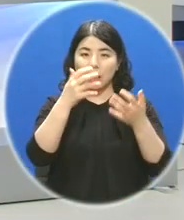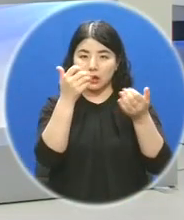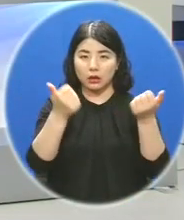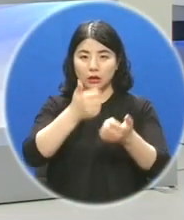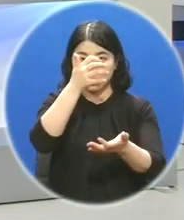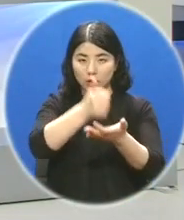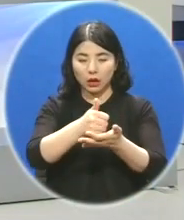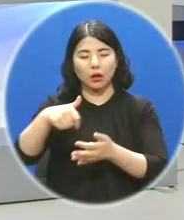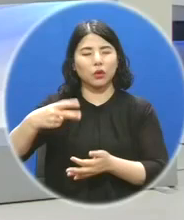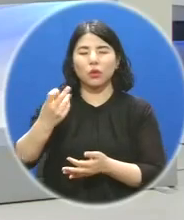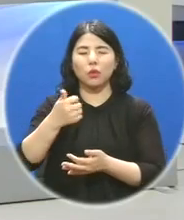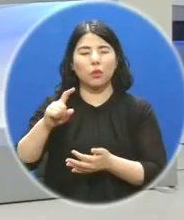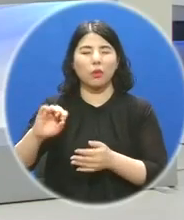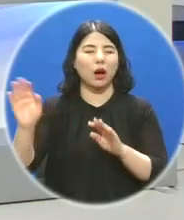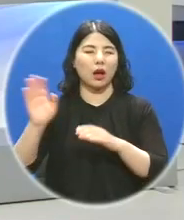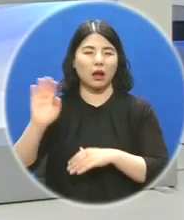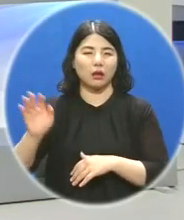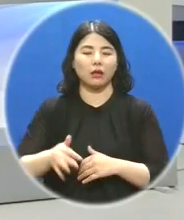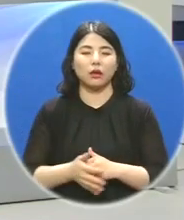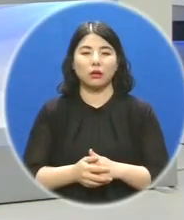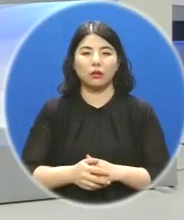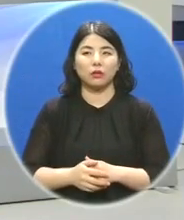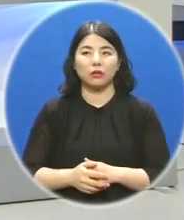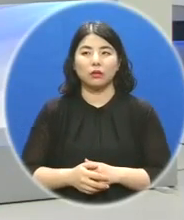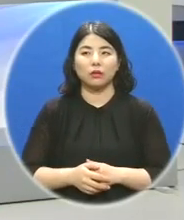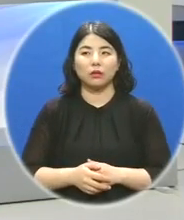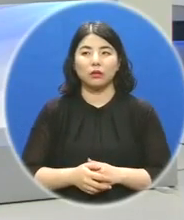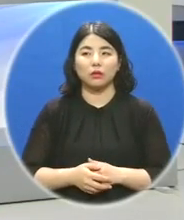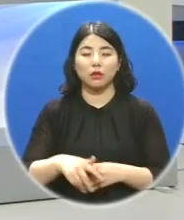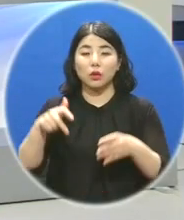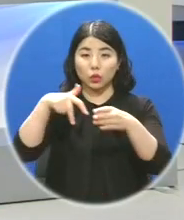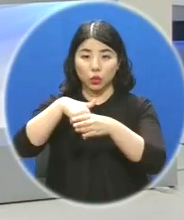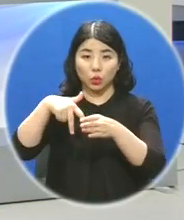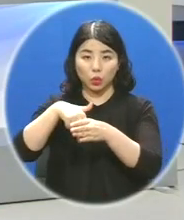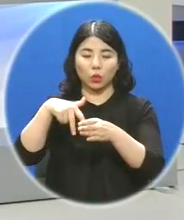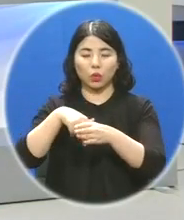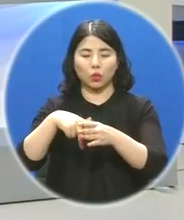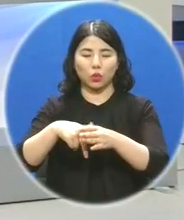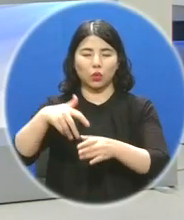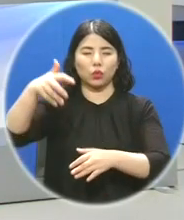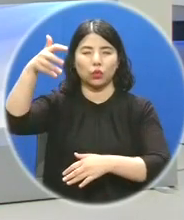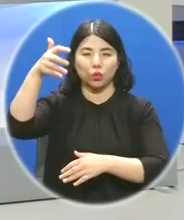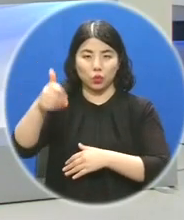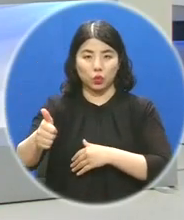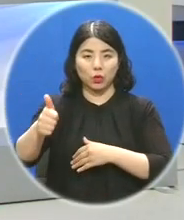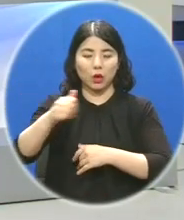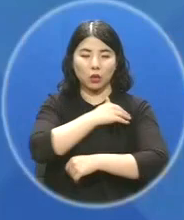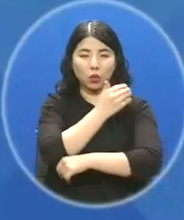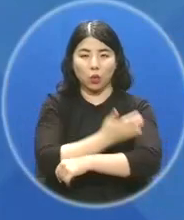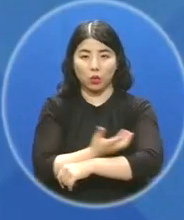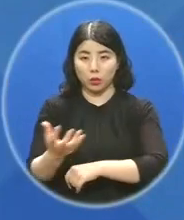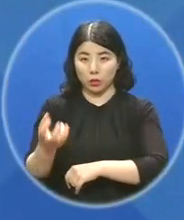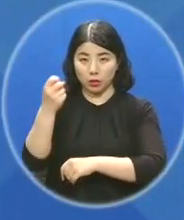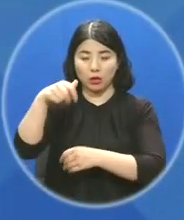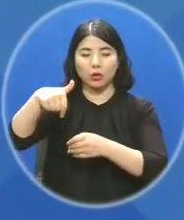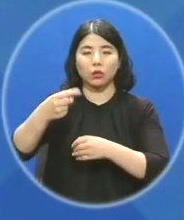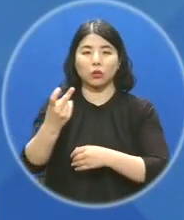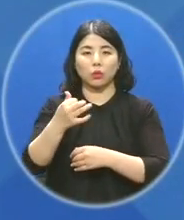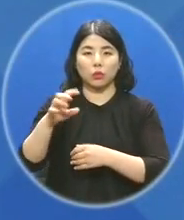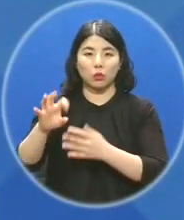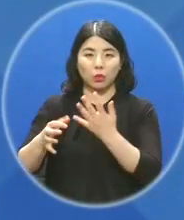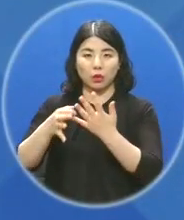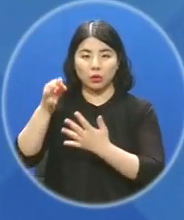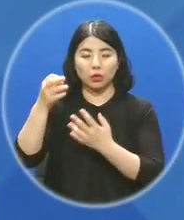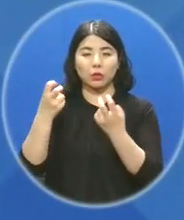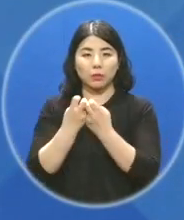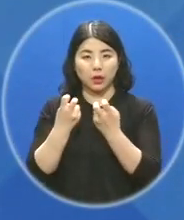네. 그러니까 그 종교에서 최고의 권위를 있는 교황을 선출하는 방식과